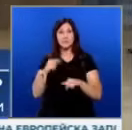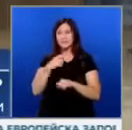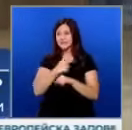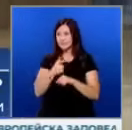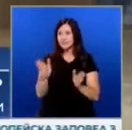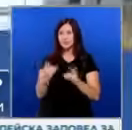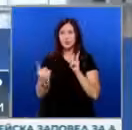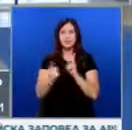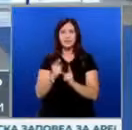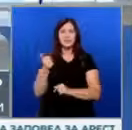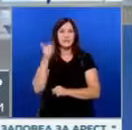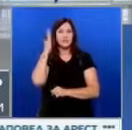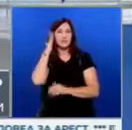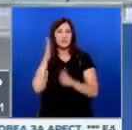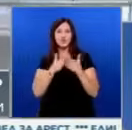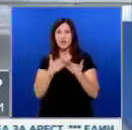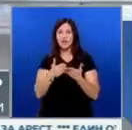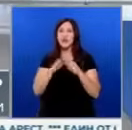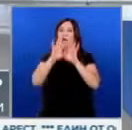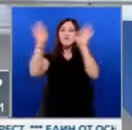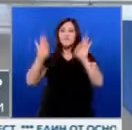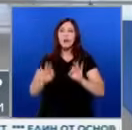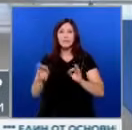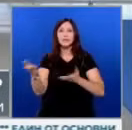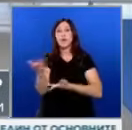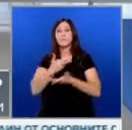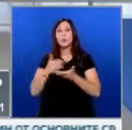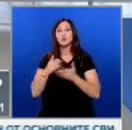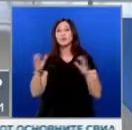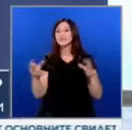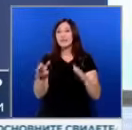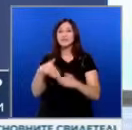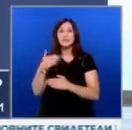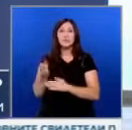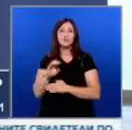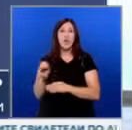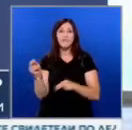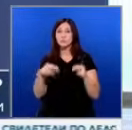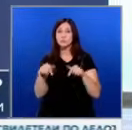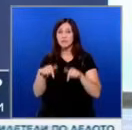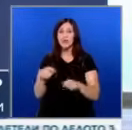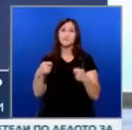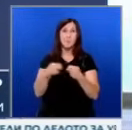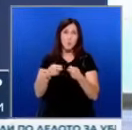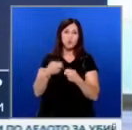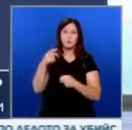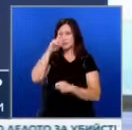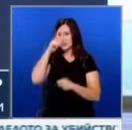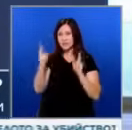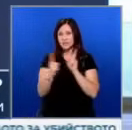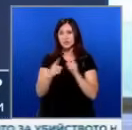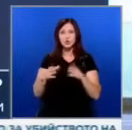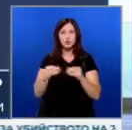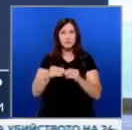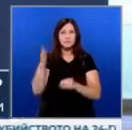започна срещи с лидери на страни членки в рамките на преговорите за състава на следващата еврокомисия. Днес в Брюксел тя се срещна с